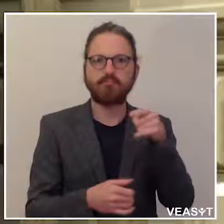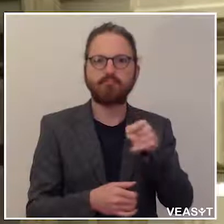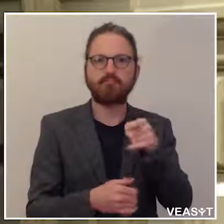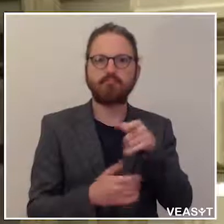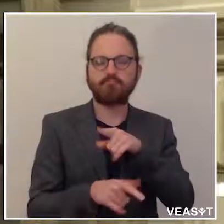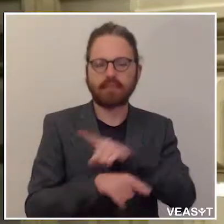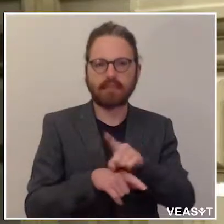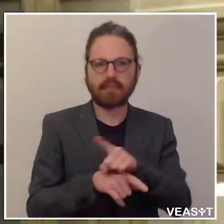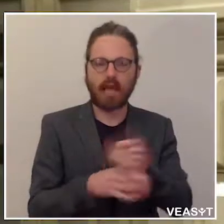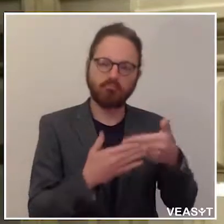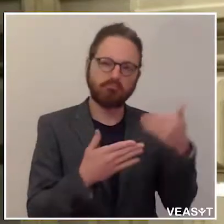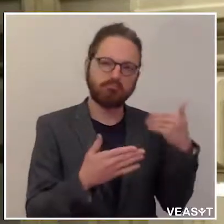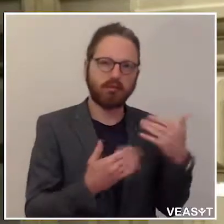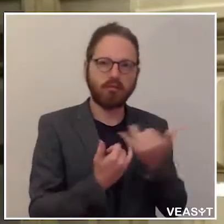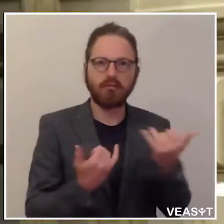artista